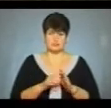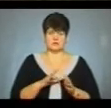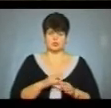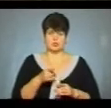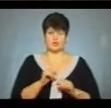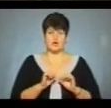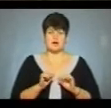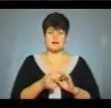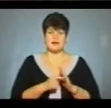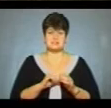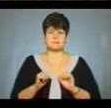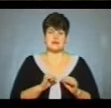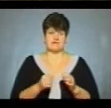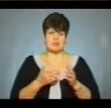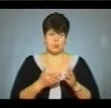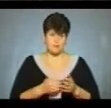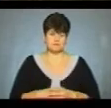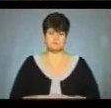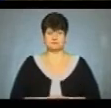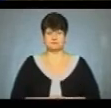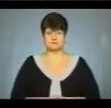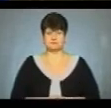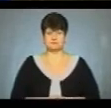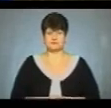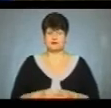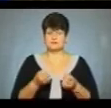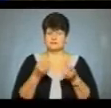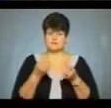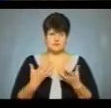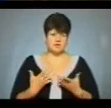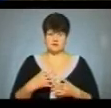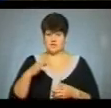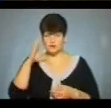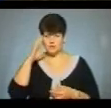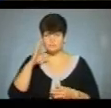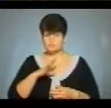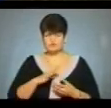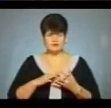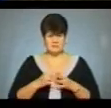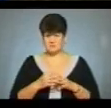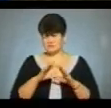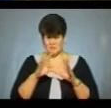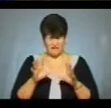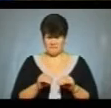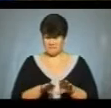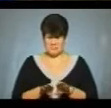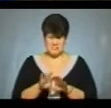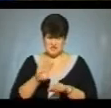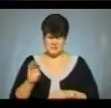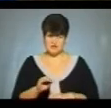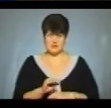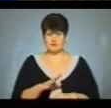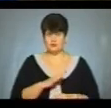класним керівником. От. Був звичайний хлопець, сільський, так як всі. Часом був